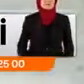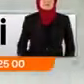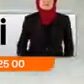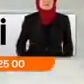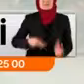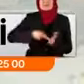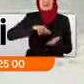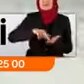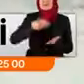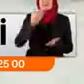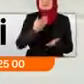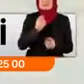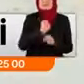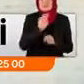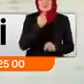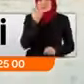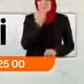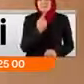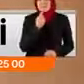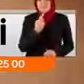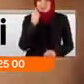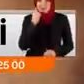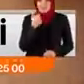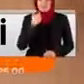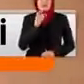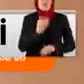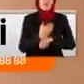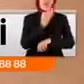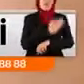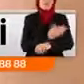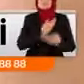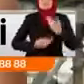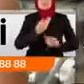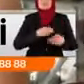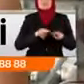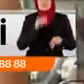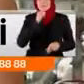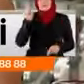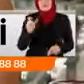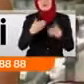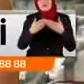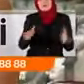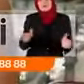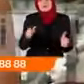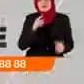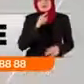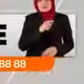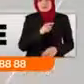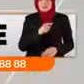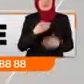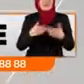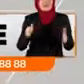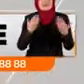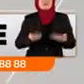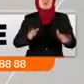o manken Gizem Akbaş iddiaya göre altı ay önce sevgilisi Mücahit Ayta ile ayrıldı Ayrılalı kabullenemiyor eski erkek